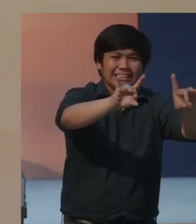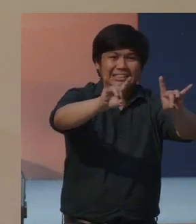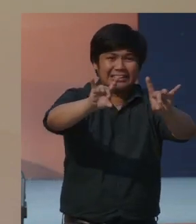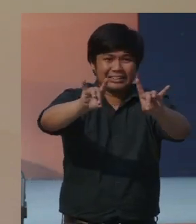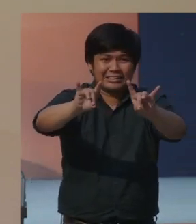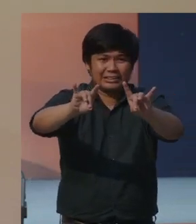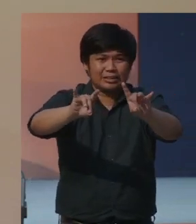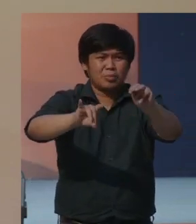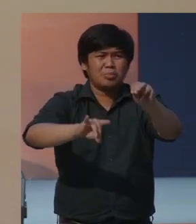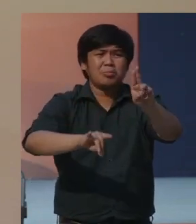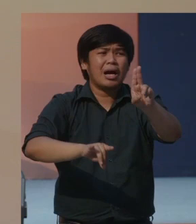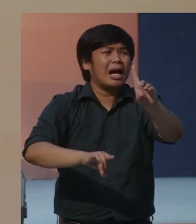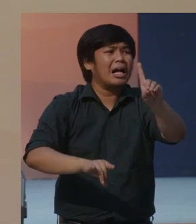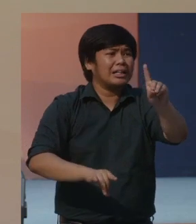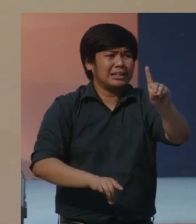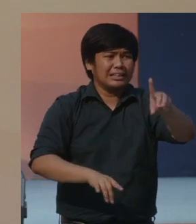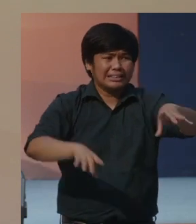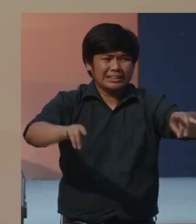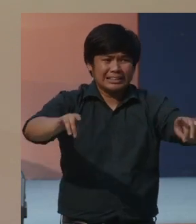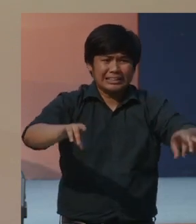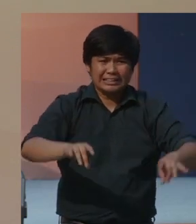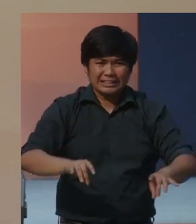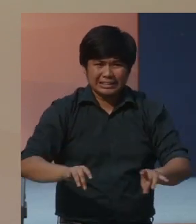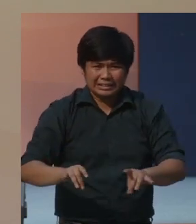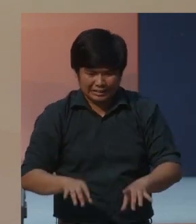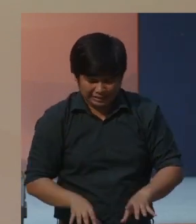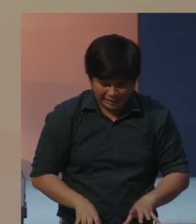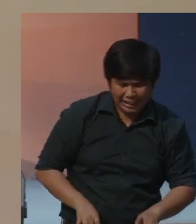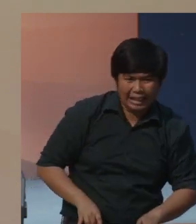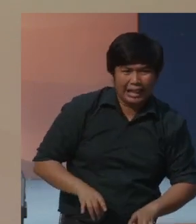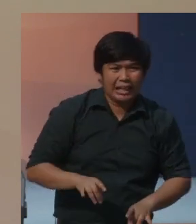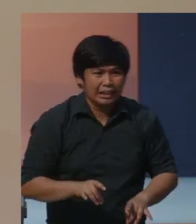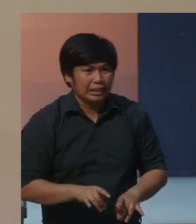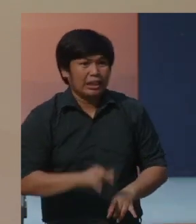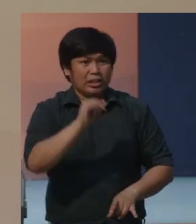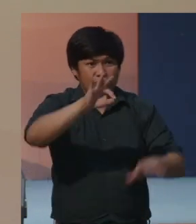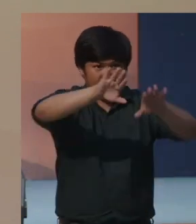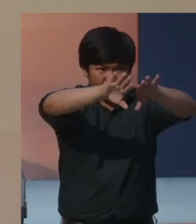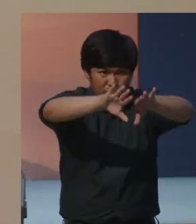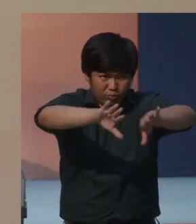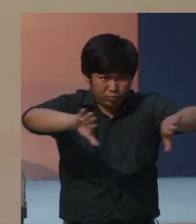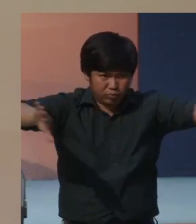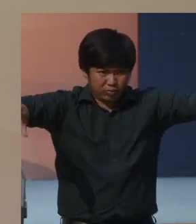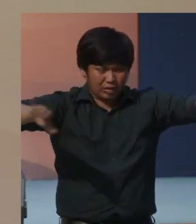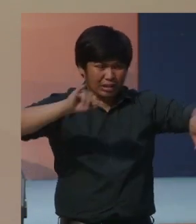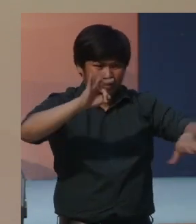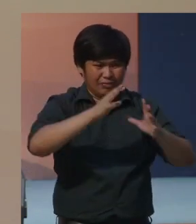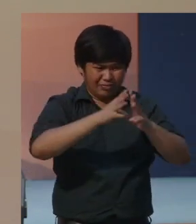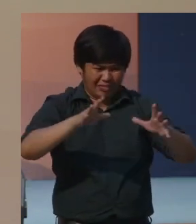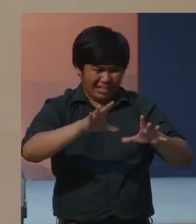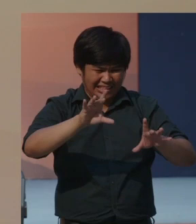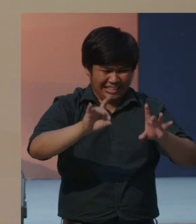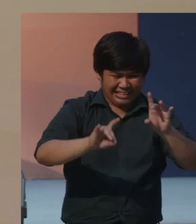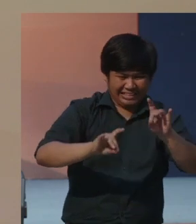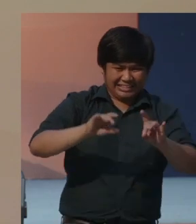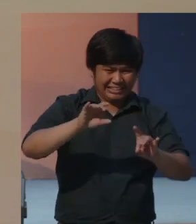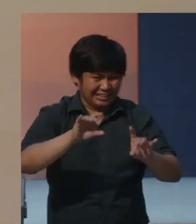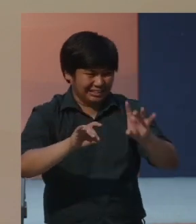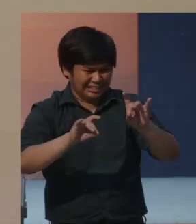hanggang tuhod sa putik. So kahit mag-part yung tubig, kung putik na putik, hindi makakatawid yung